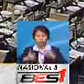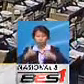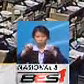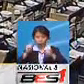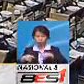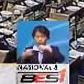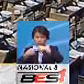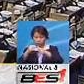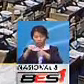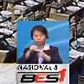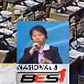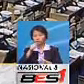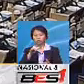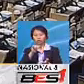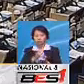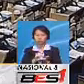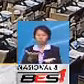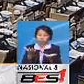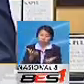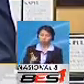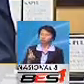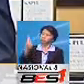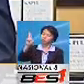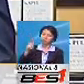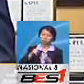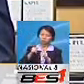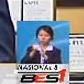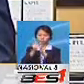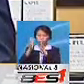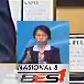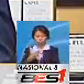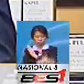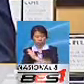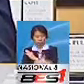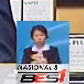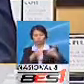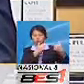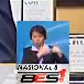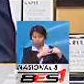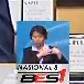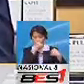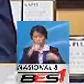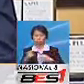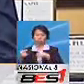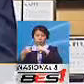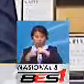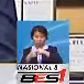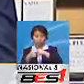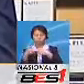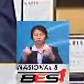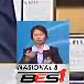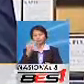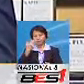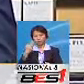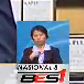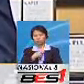didakwah ataupun tidak itu sudah tentulah terpulang kepada puak peguam negara yang bertanggungjawab soal pendakwaan ini jadi pada umumnya